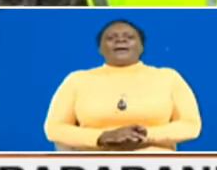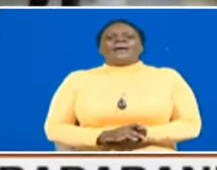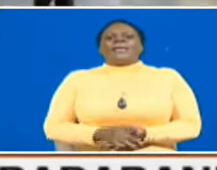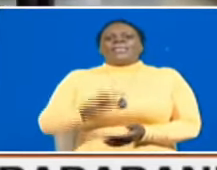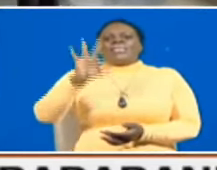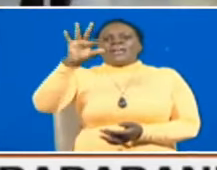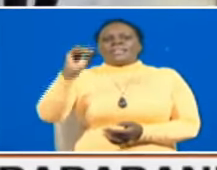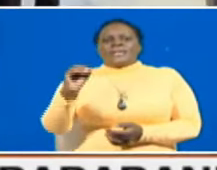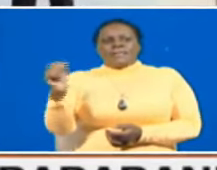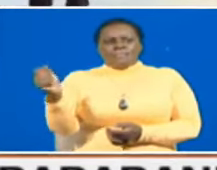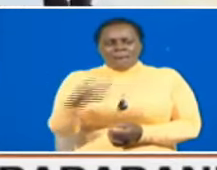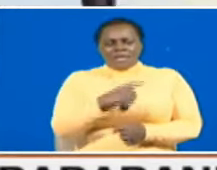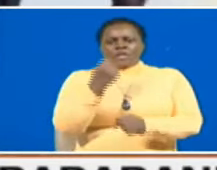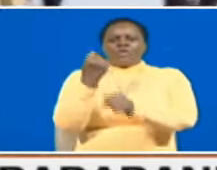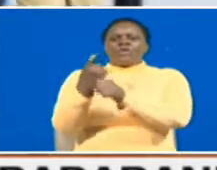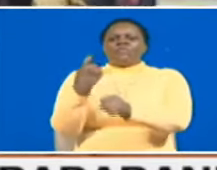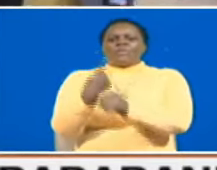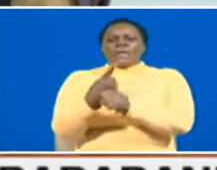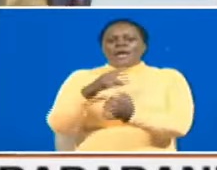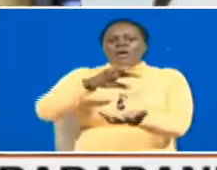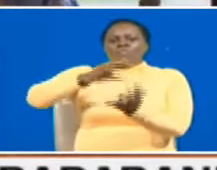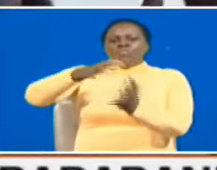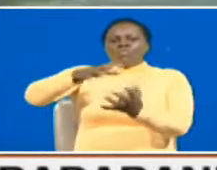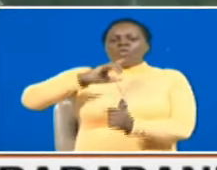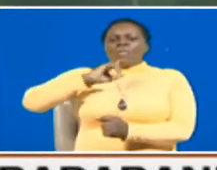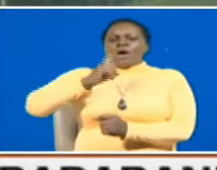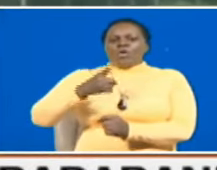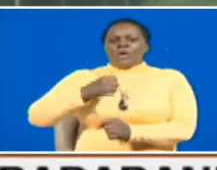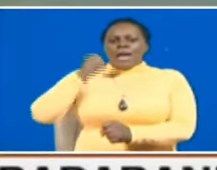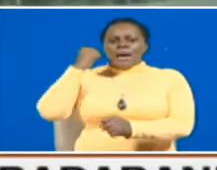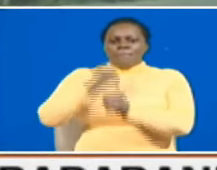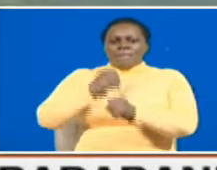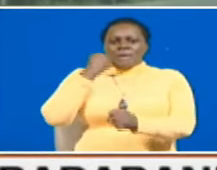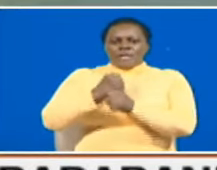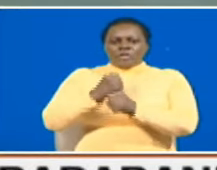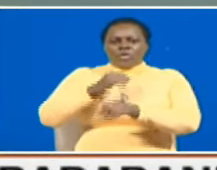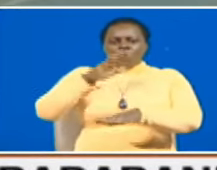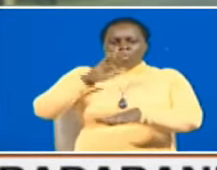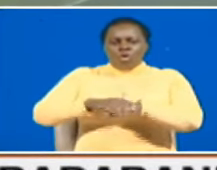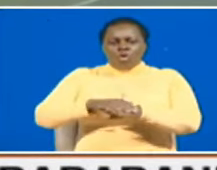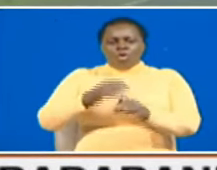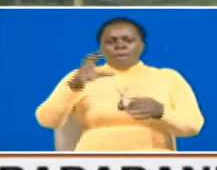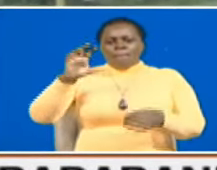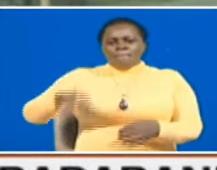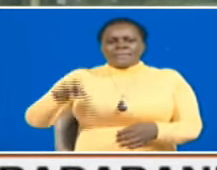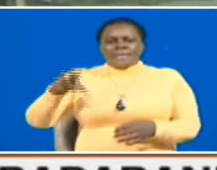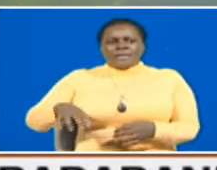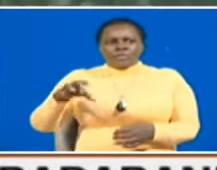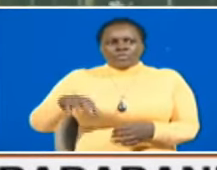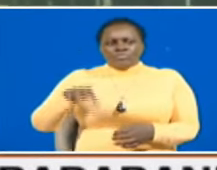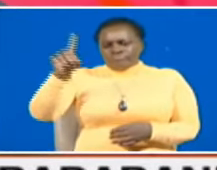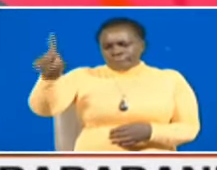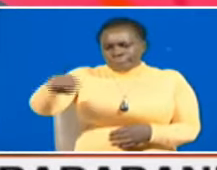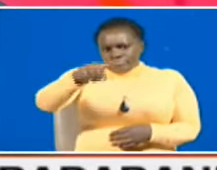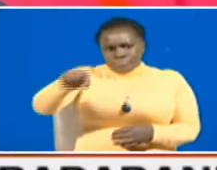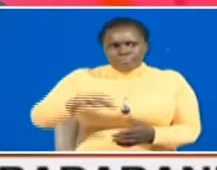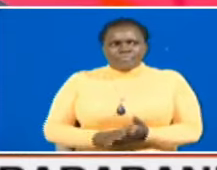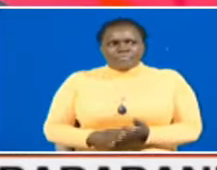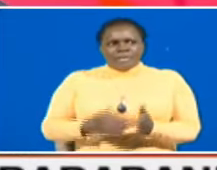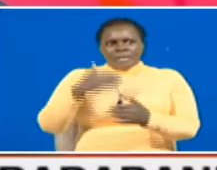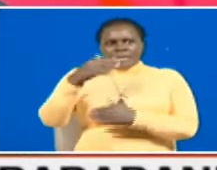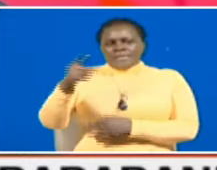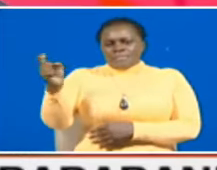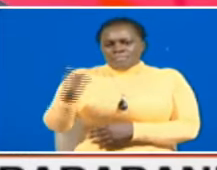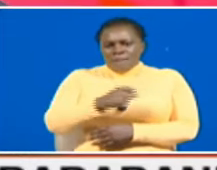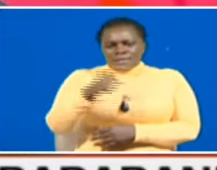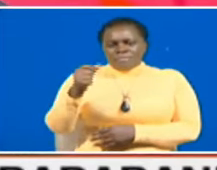tarehe 30 mwezi Novemba, Murkomen aliamuru msako nchini dhidi ya magari ya uchukuzi ambayo ni haramu. In the next